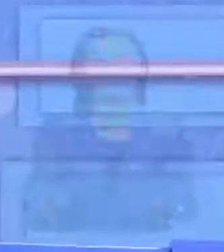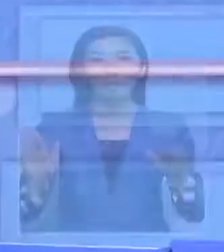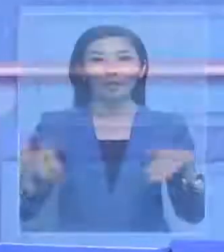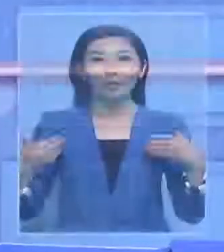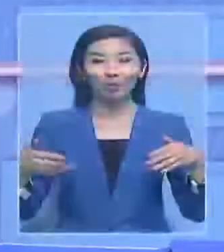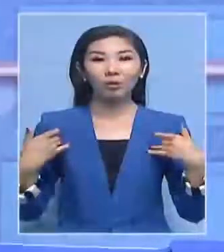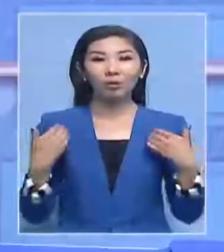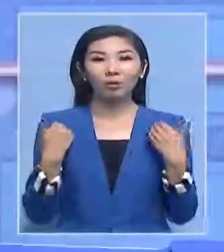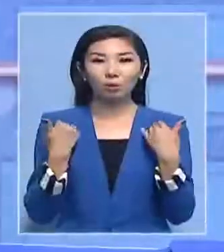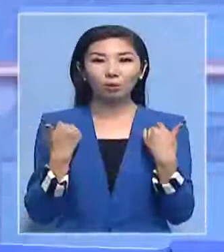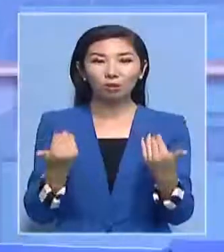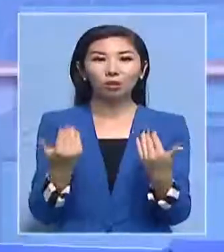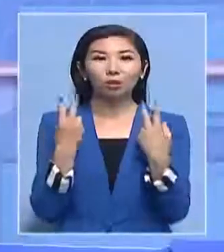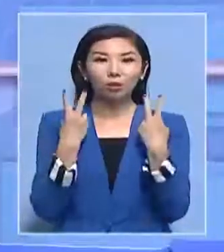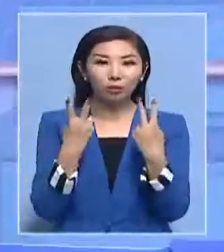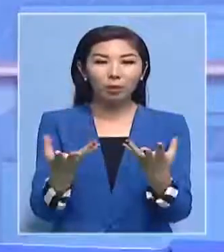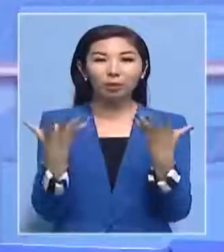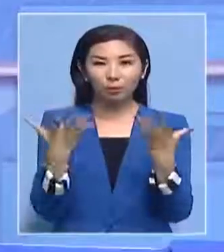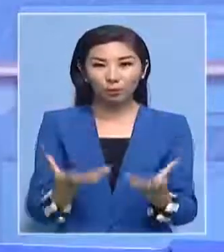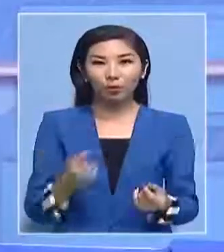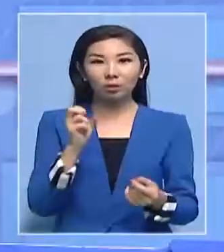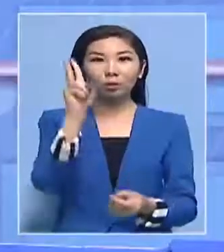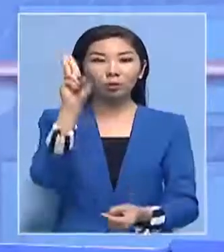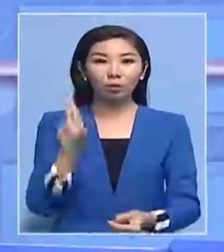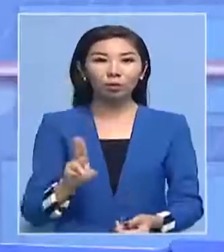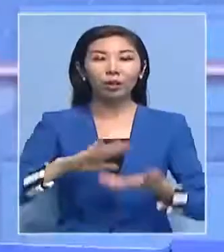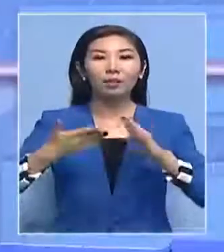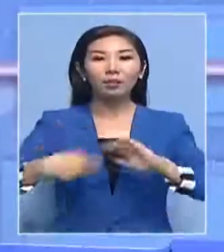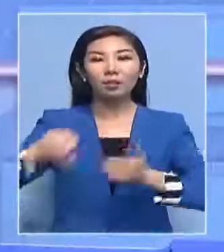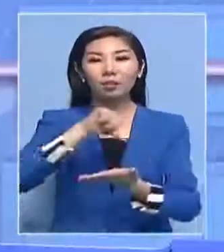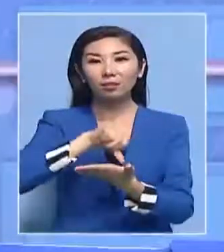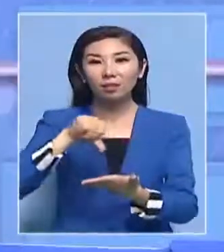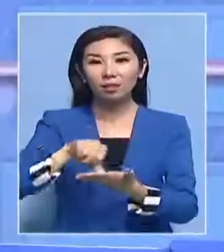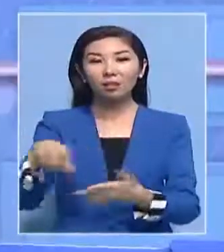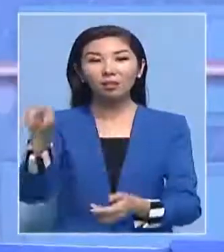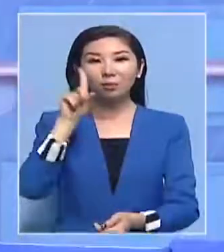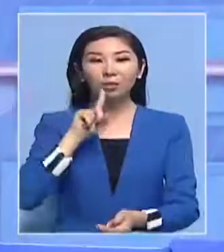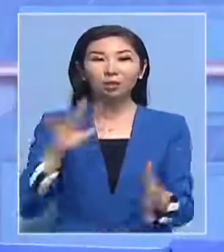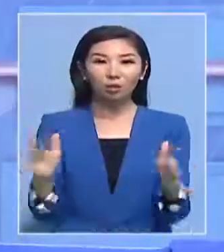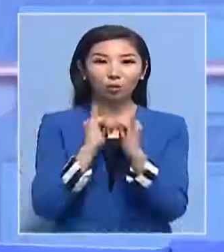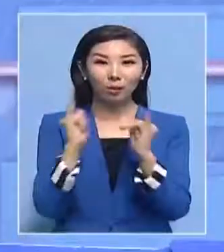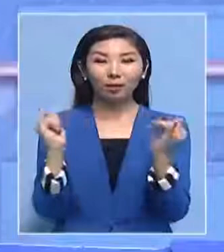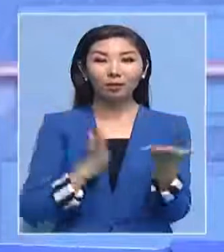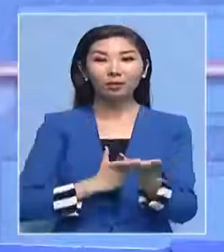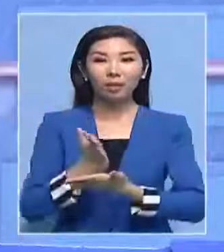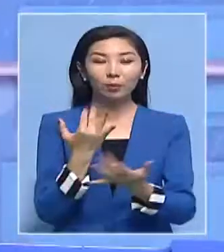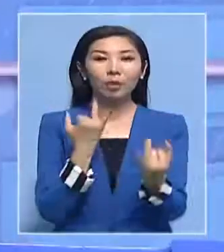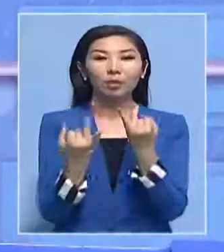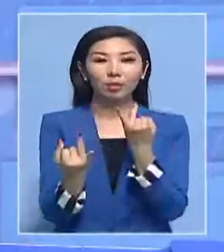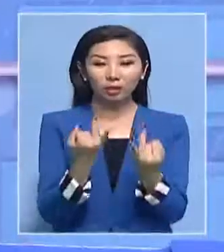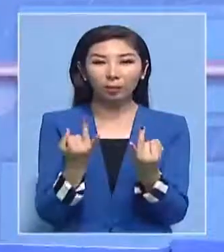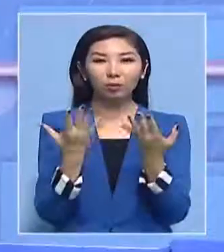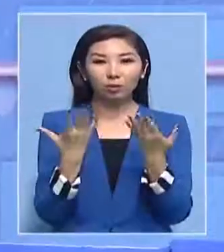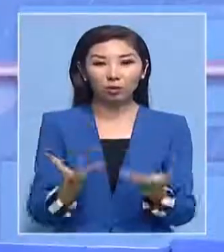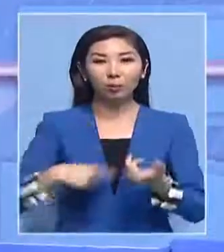Қайырлы кеш, құрметті көрермен, біз бүгін әлеуметтік әріптестік қатынастардың тиімділігін арттыру бағытында әңгіме өрбітеміз.